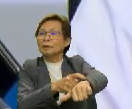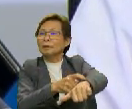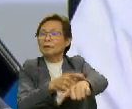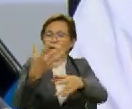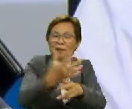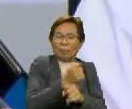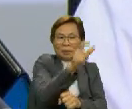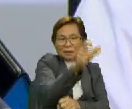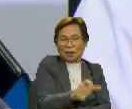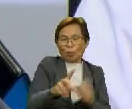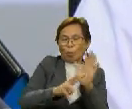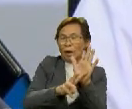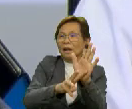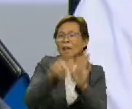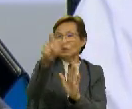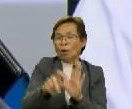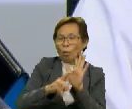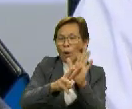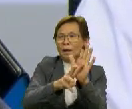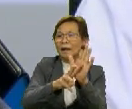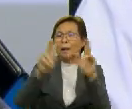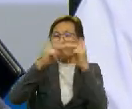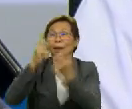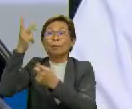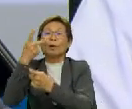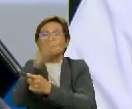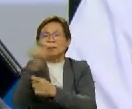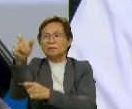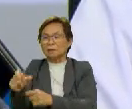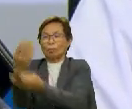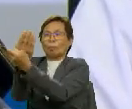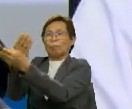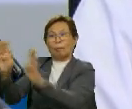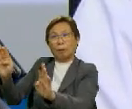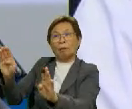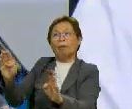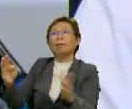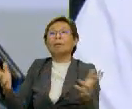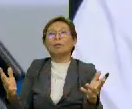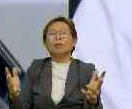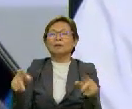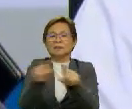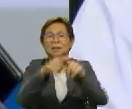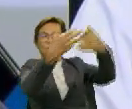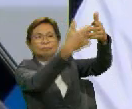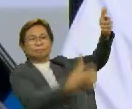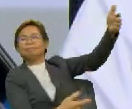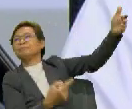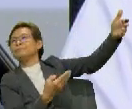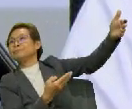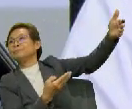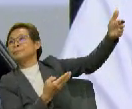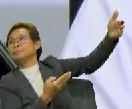diperolehi oleh calon yang mewakili parti-parti politik dan calon bebas adalah seperti berikut.